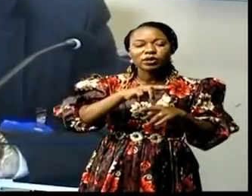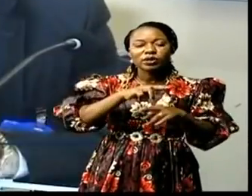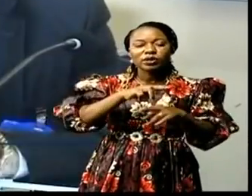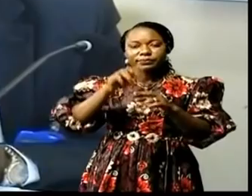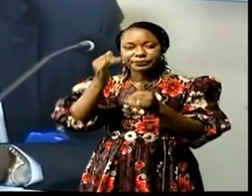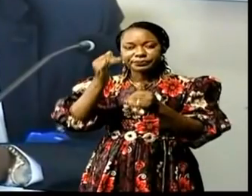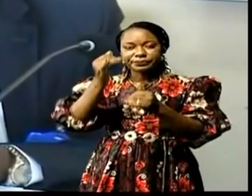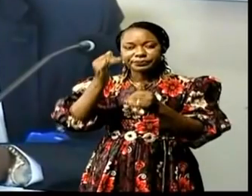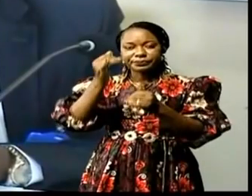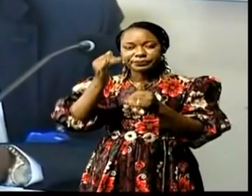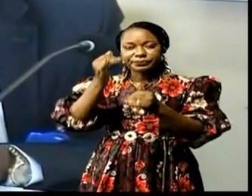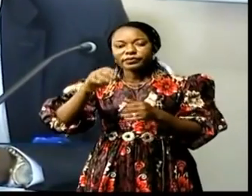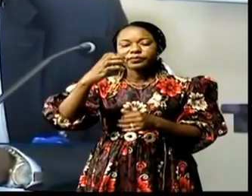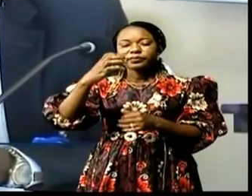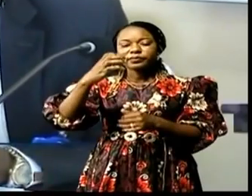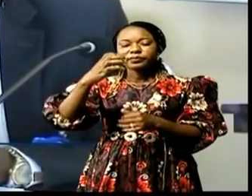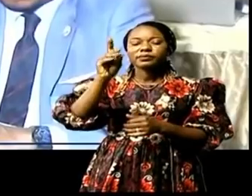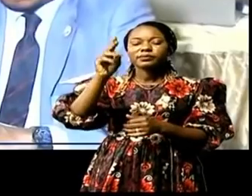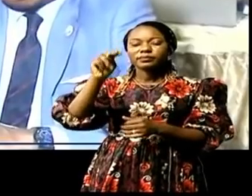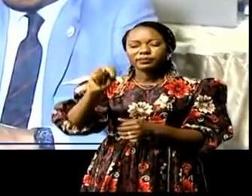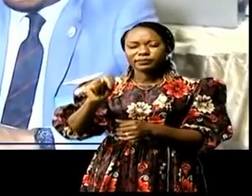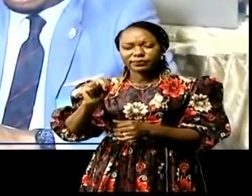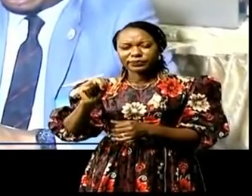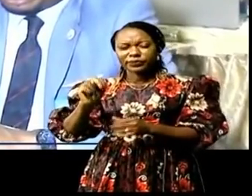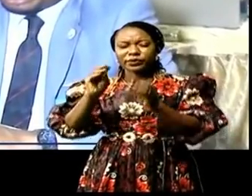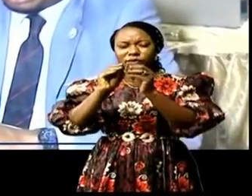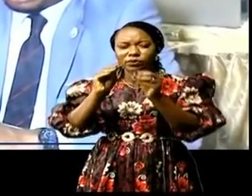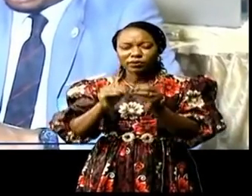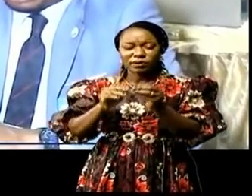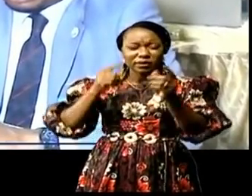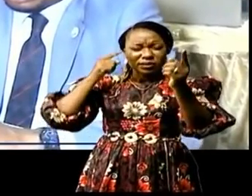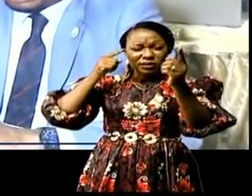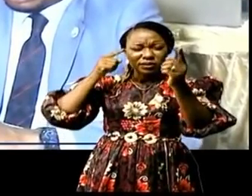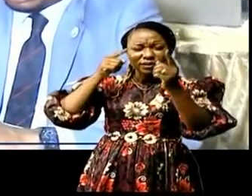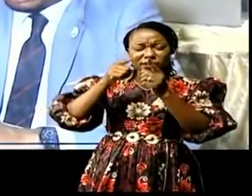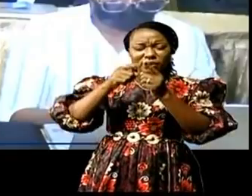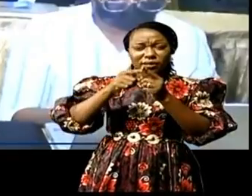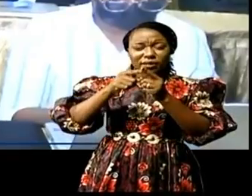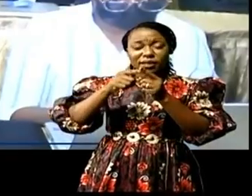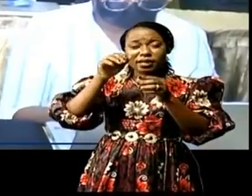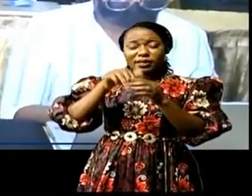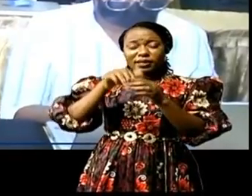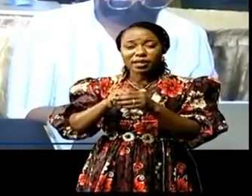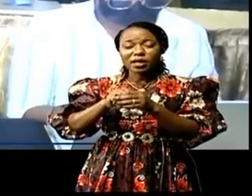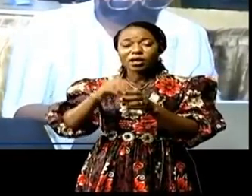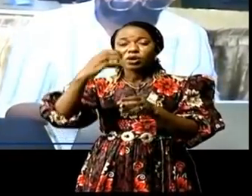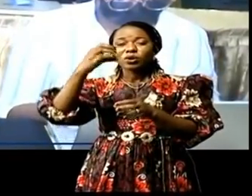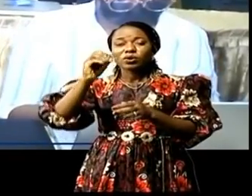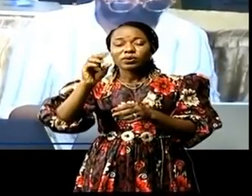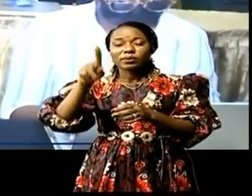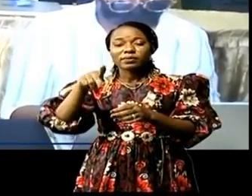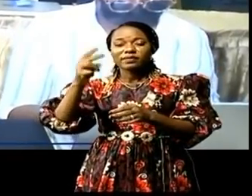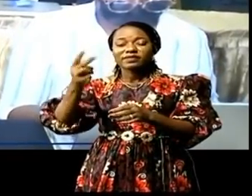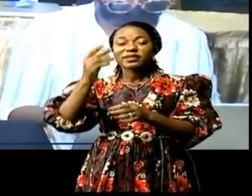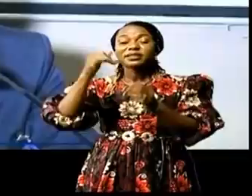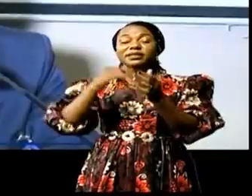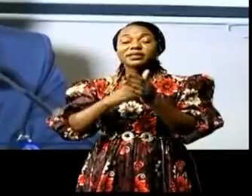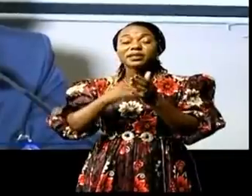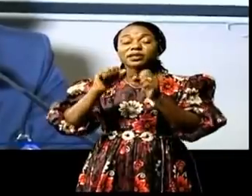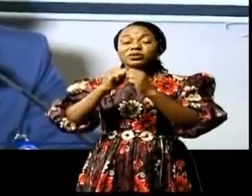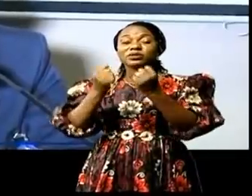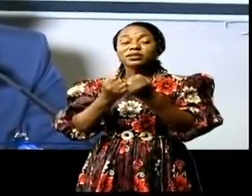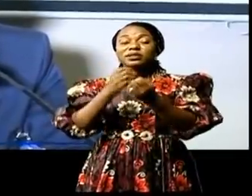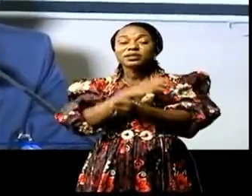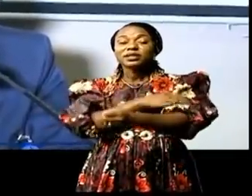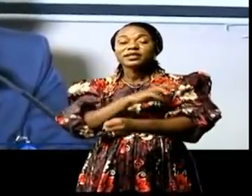déterminée CDN en RDC, bilan et perspectives et post-COP26 de la feuille de route de la société civile